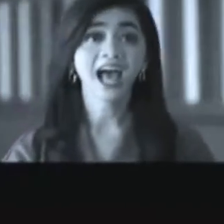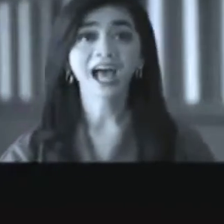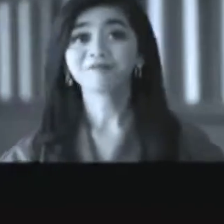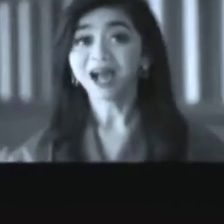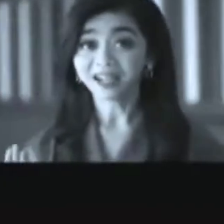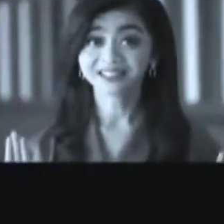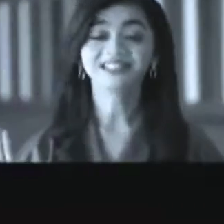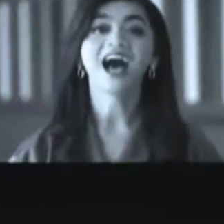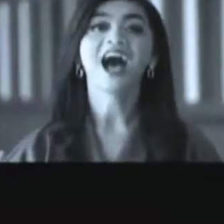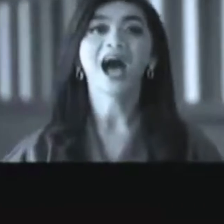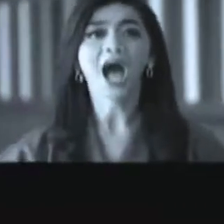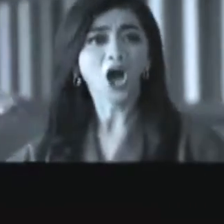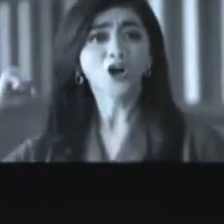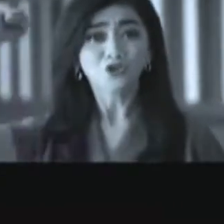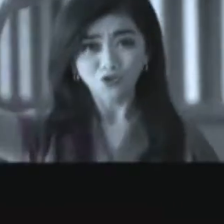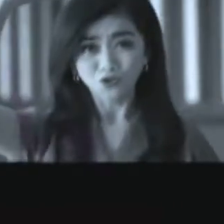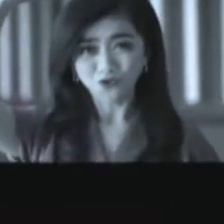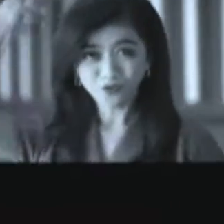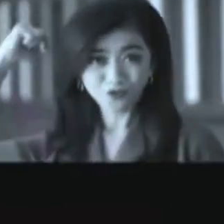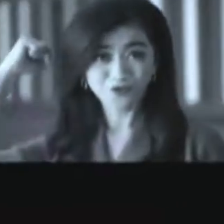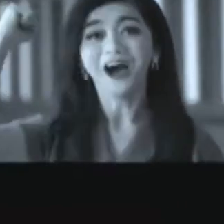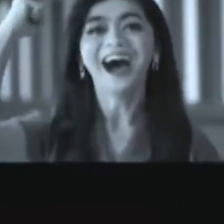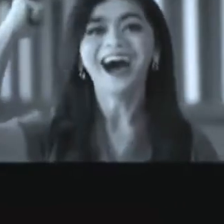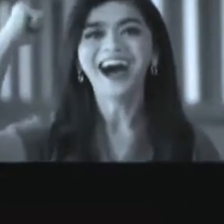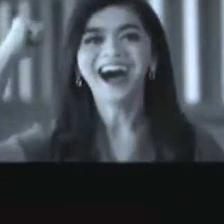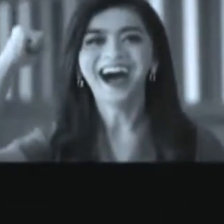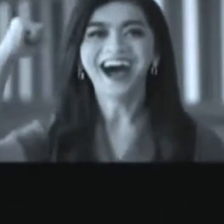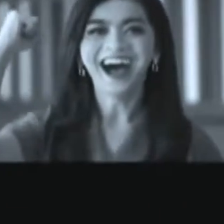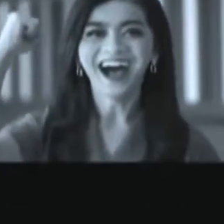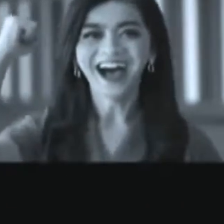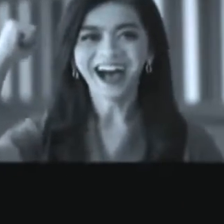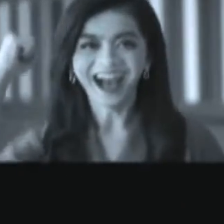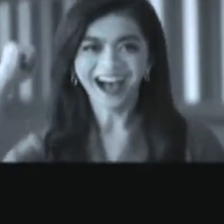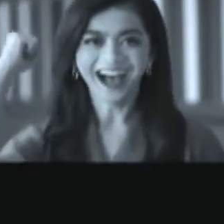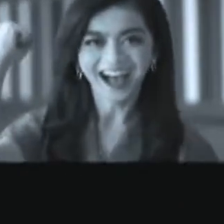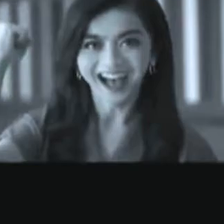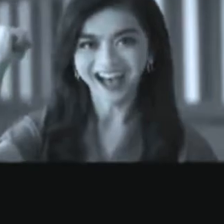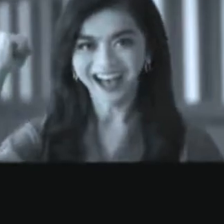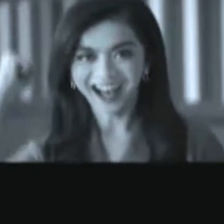sehat ku Halo semua